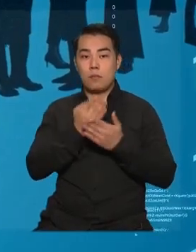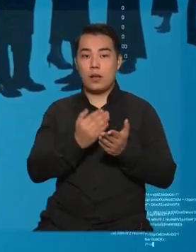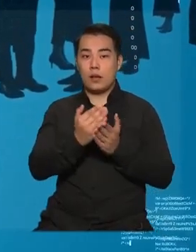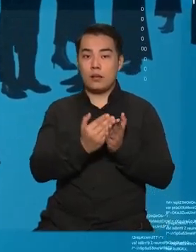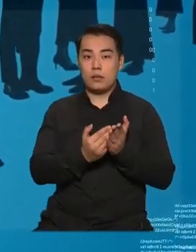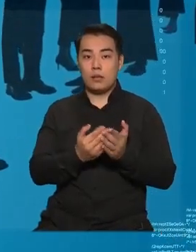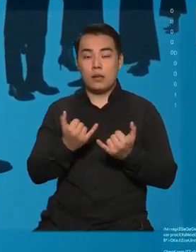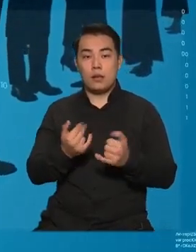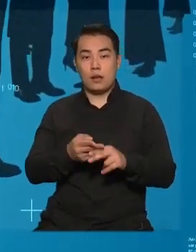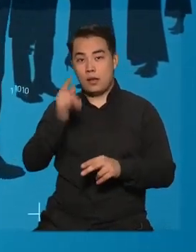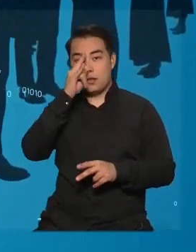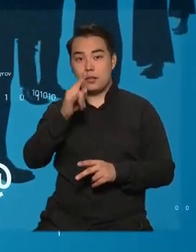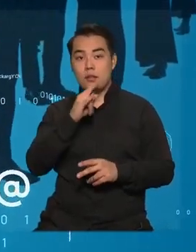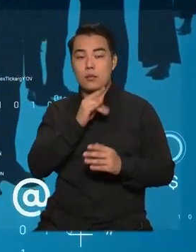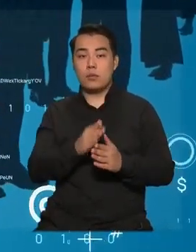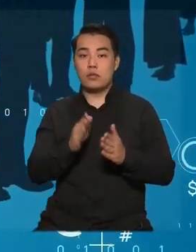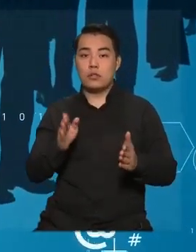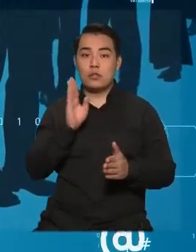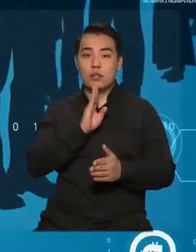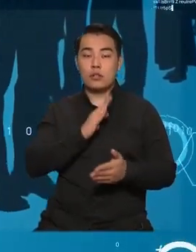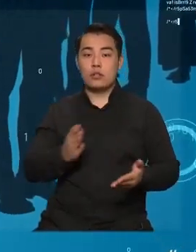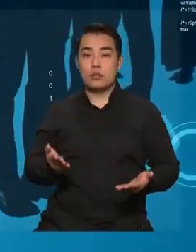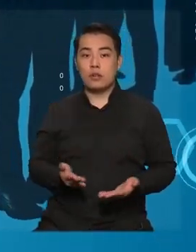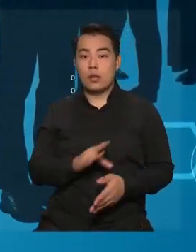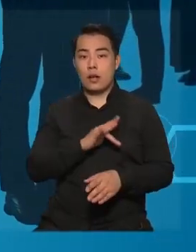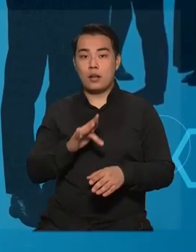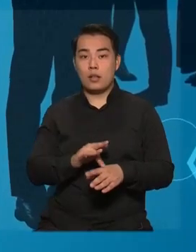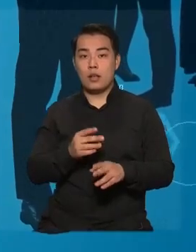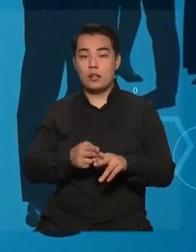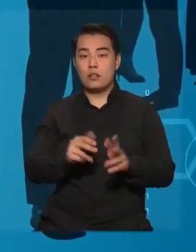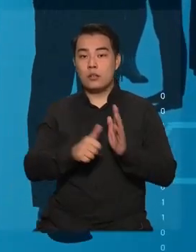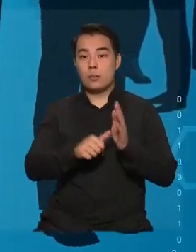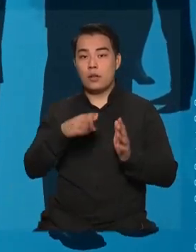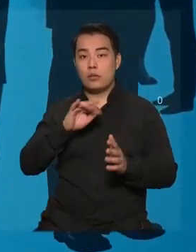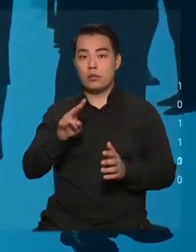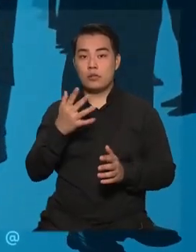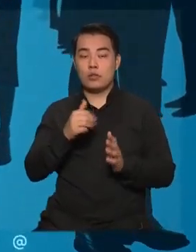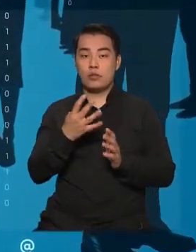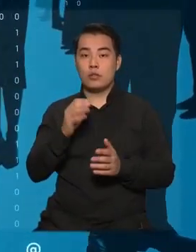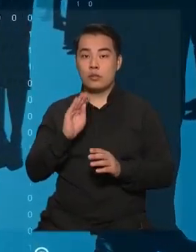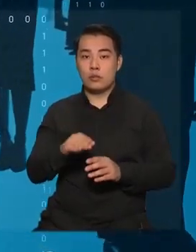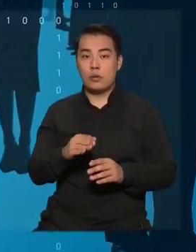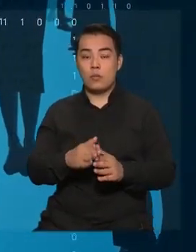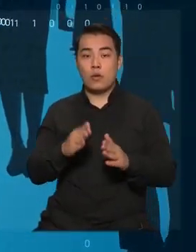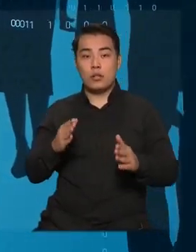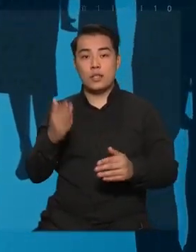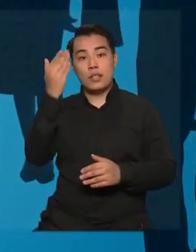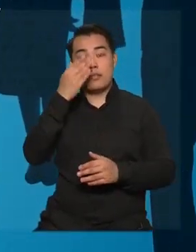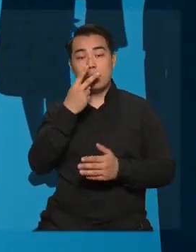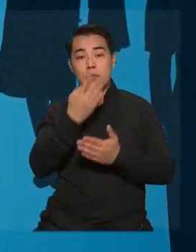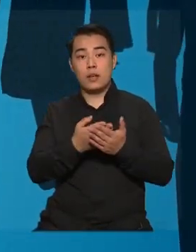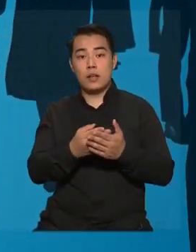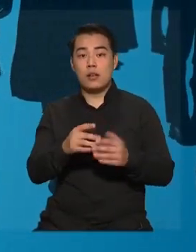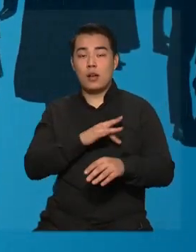статистики. Итак, в Казахстане большинство женщин проживает в городах. Это 6 миллионов 400 тысяч. Больше всего невест